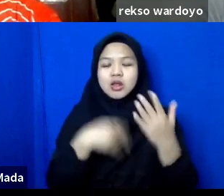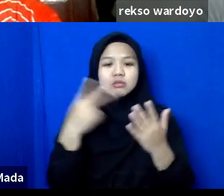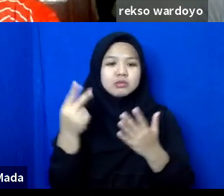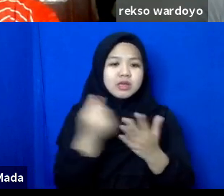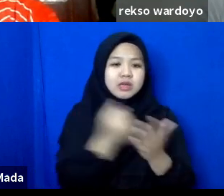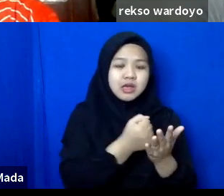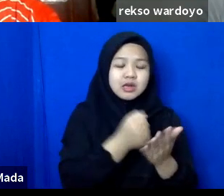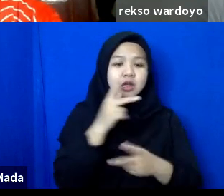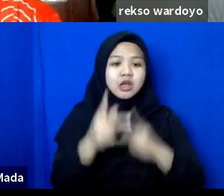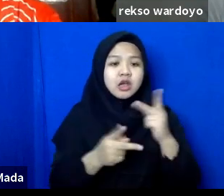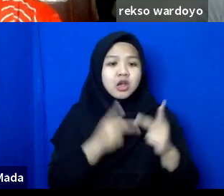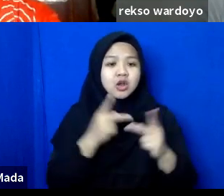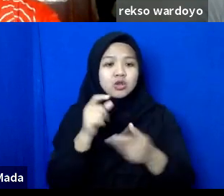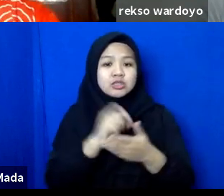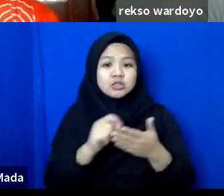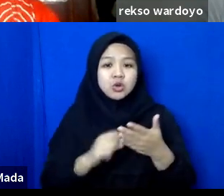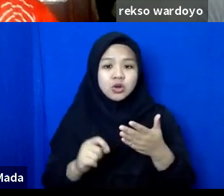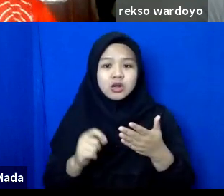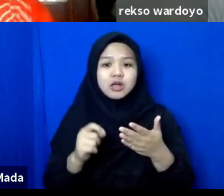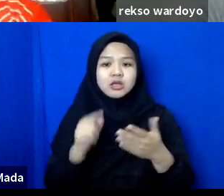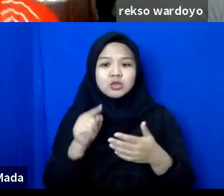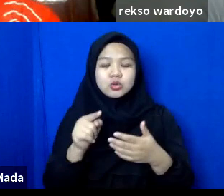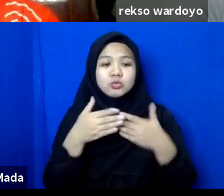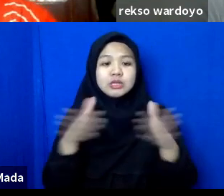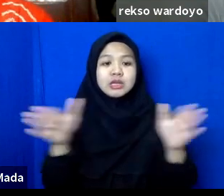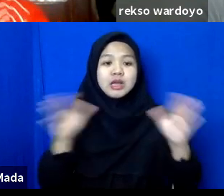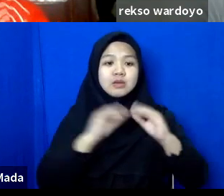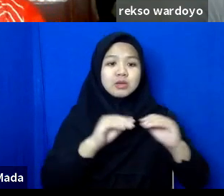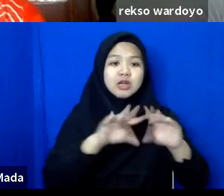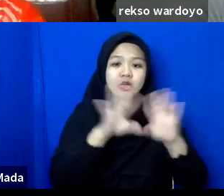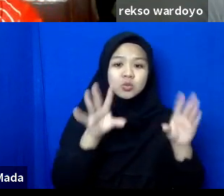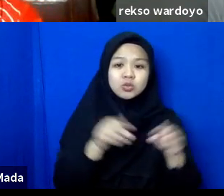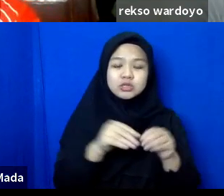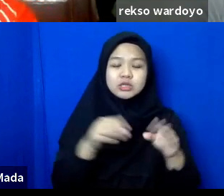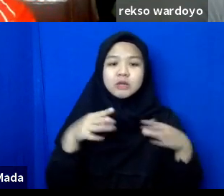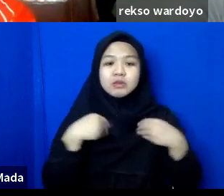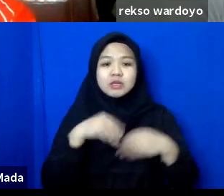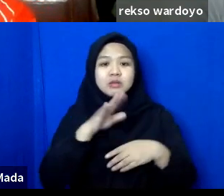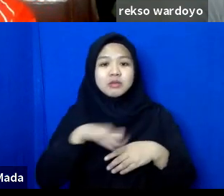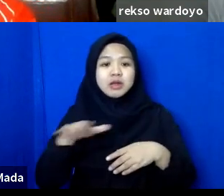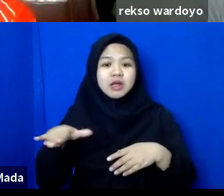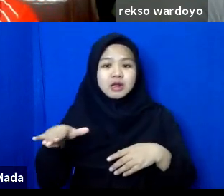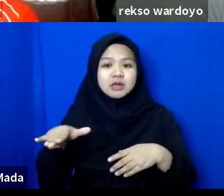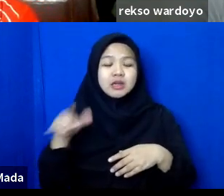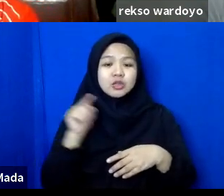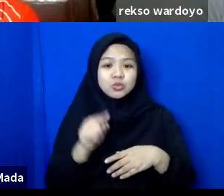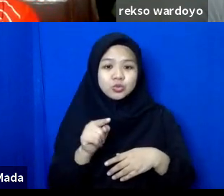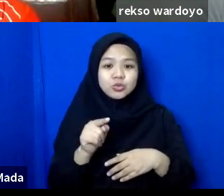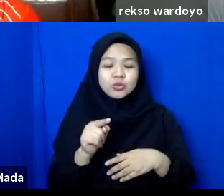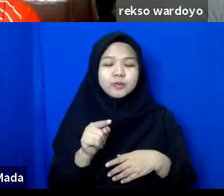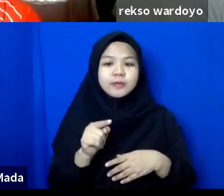kalor search sekolah Sebagai penyelenggara Buddha yang lebih yang menerima anak-anak tersebut